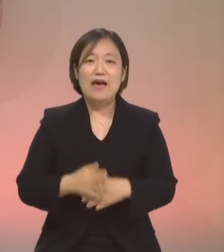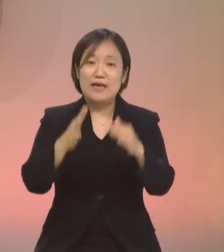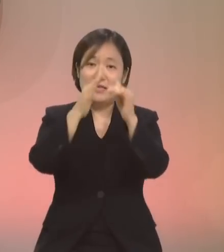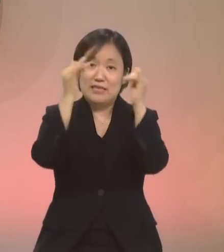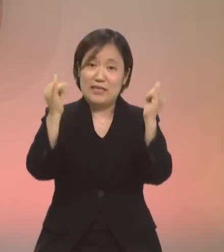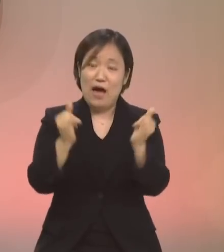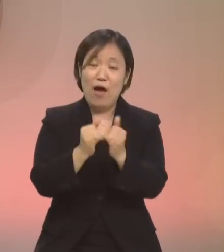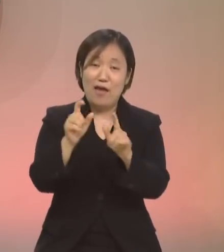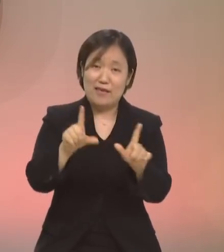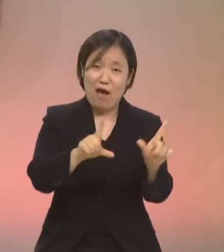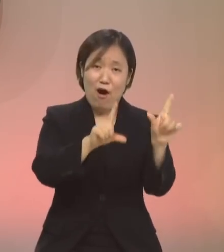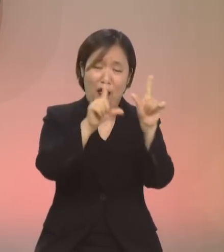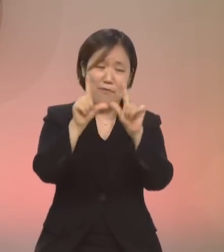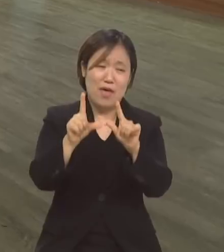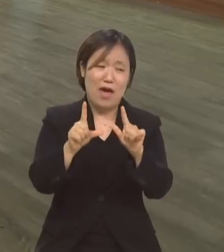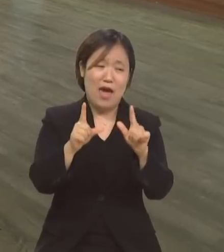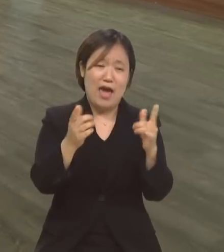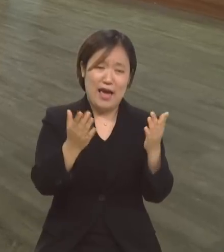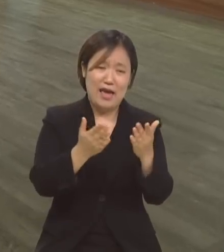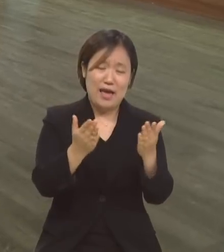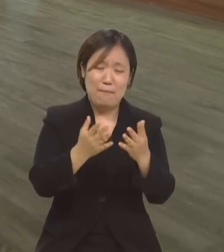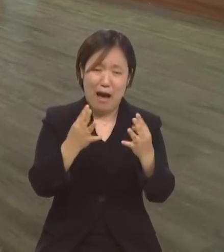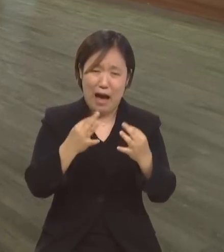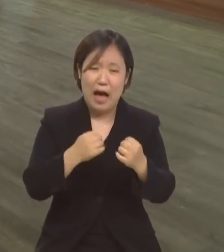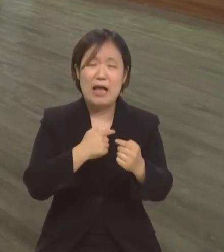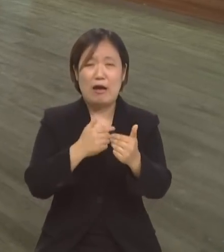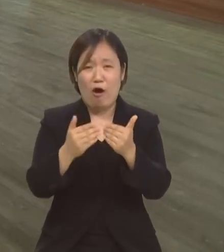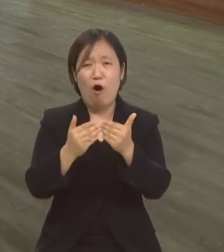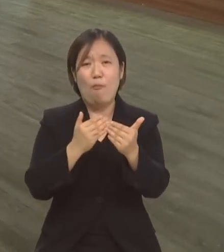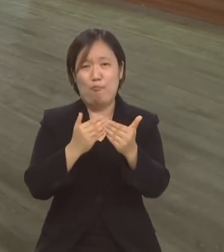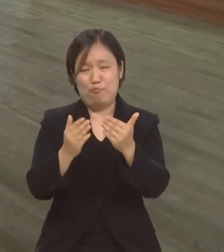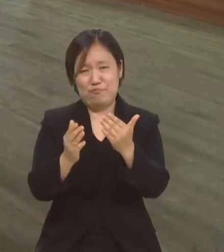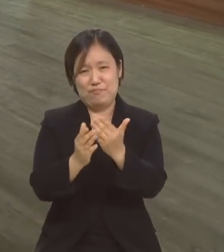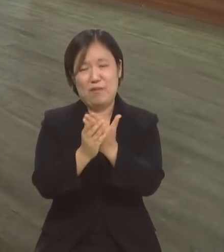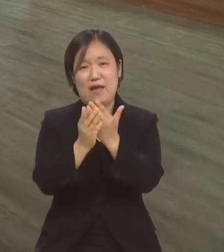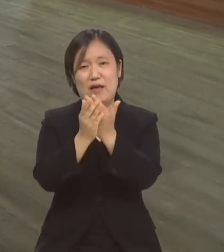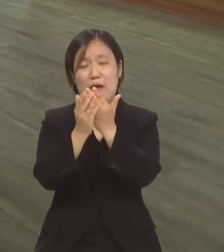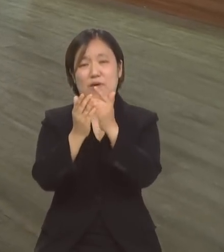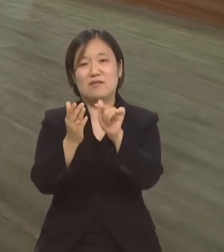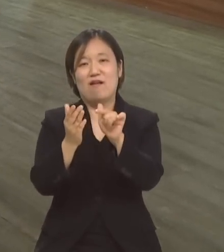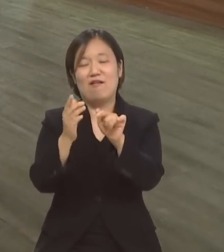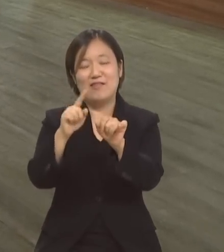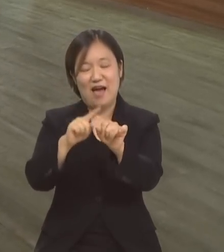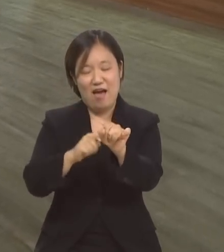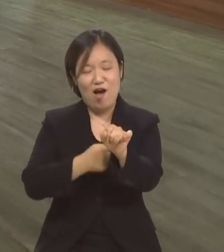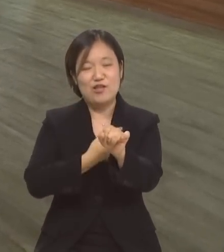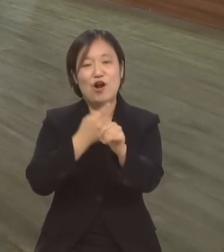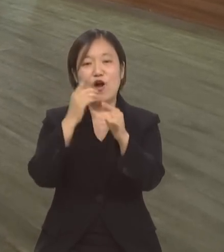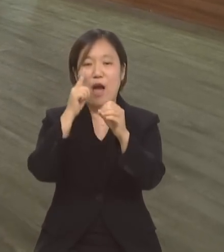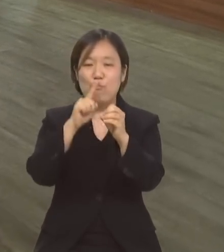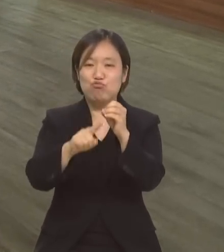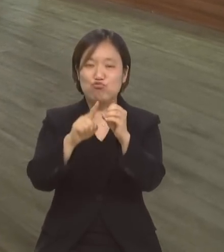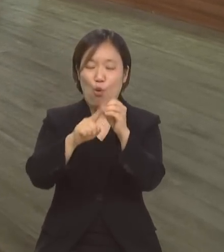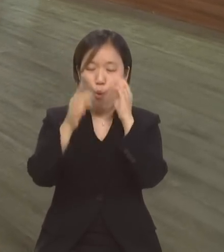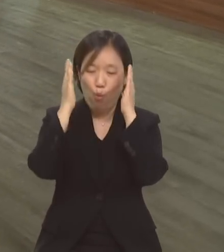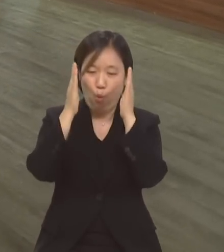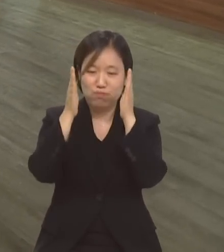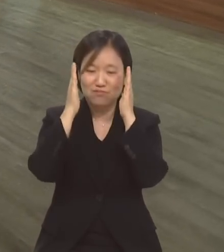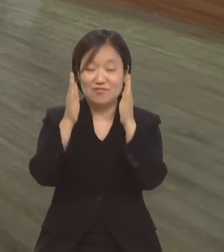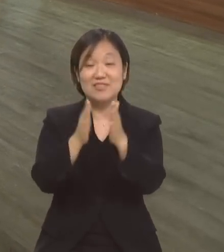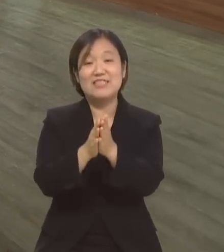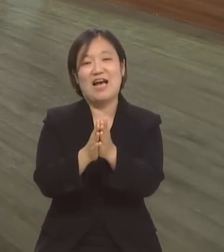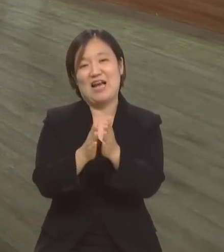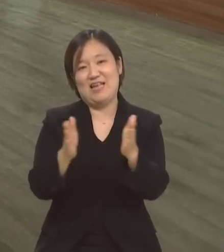이런저런 일을 겪으면서 자연스럽게 이렇게 불교 공부를 시작하게 되었다고 합니다 그래서